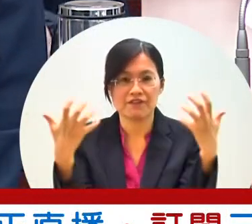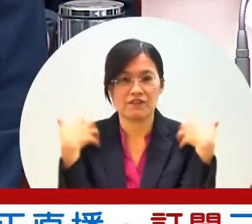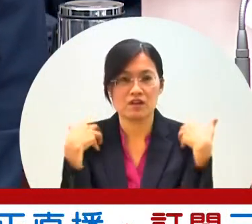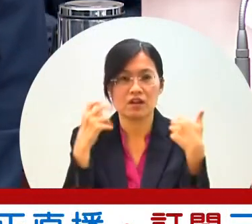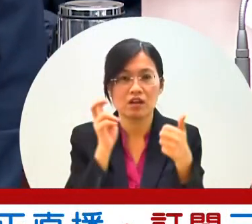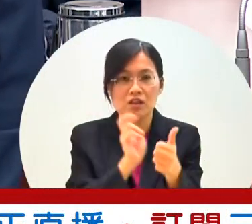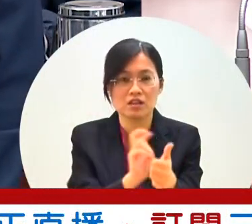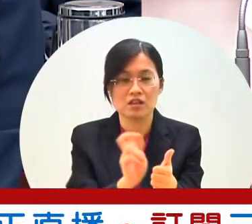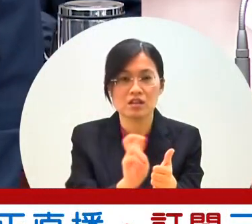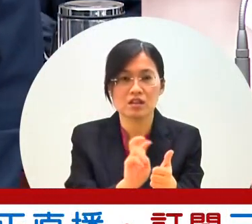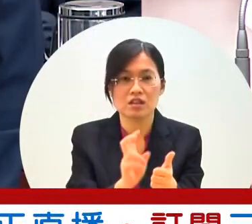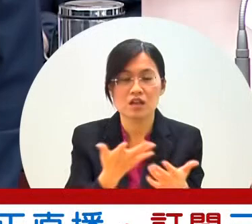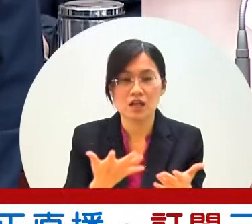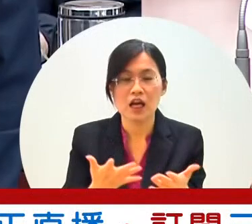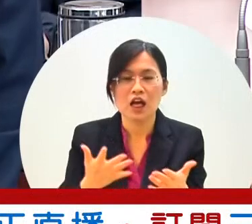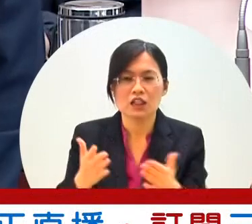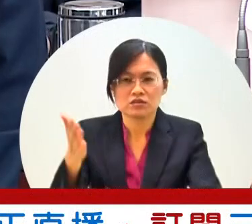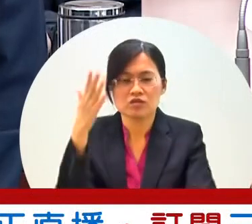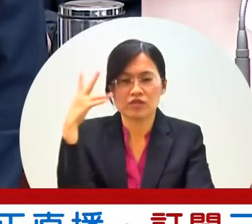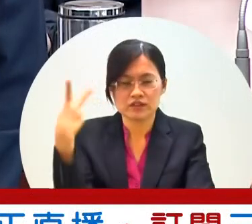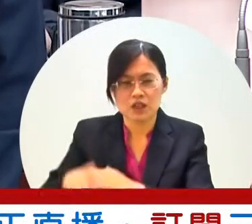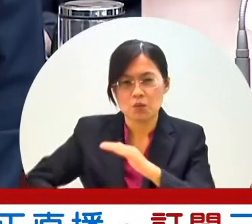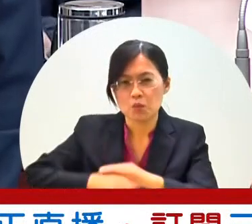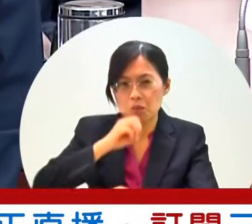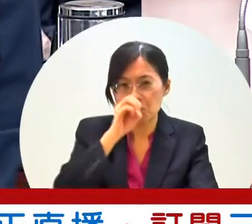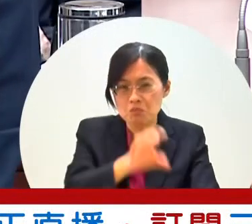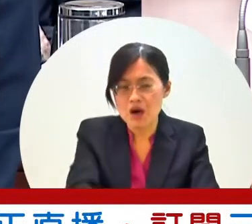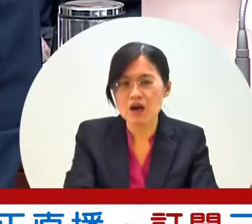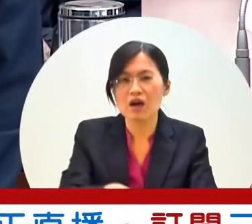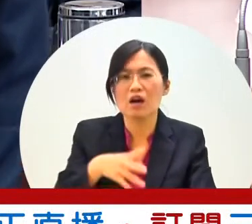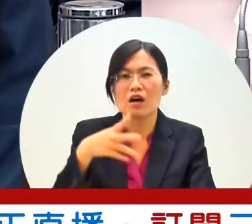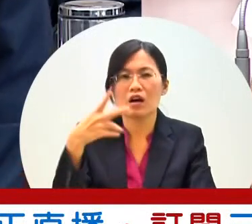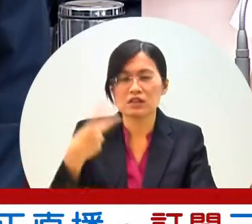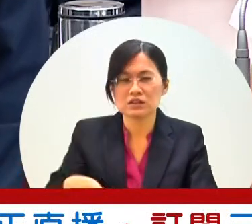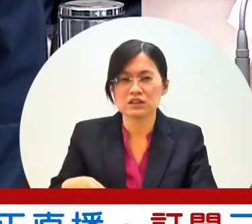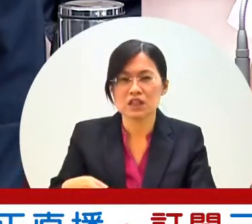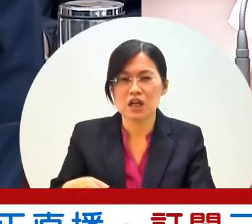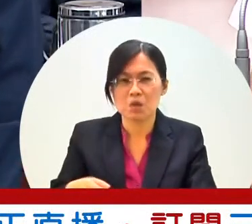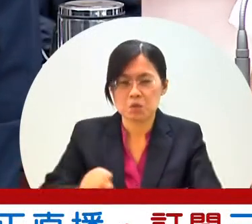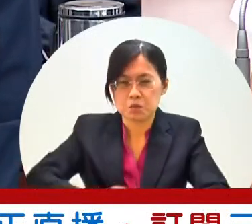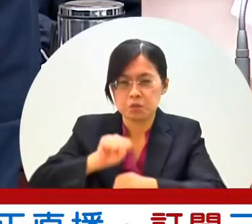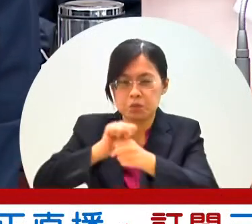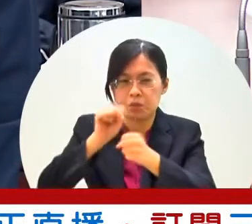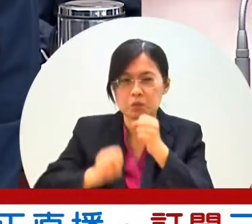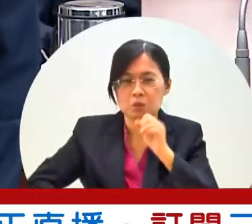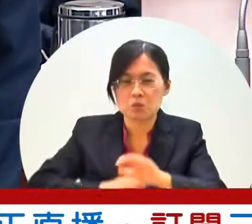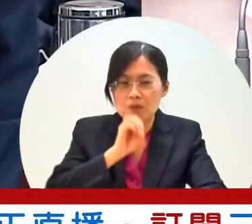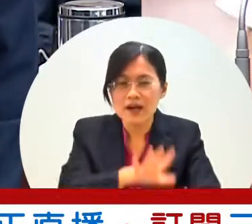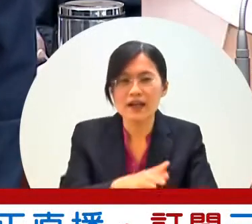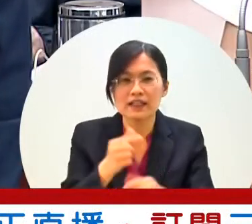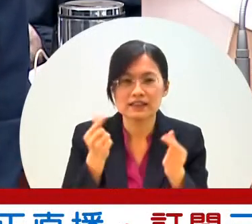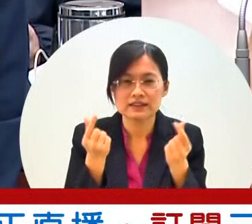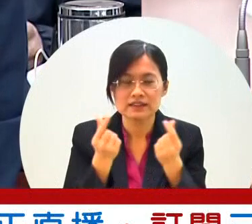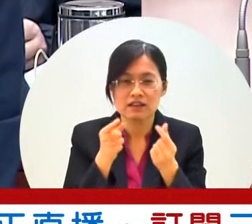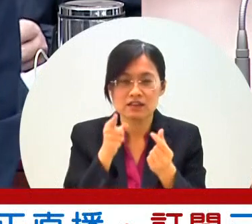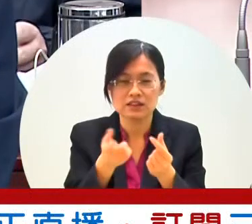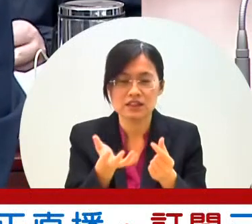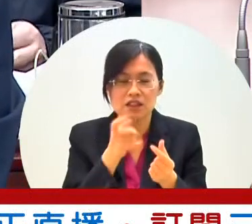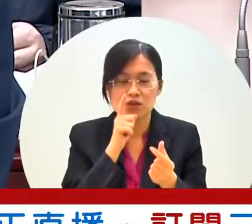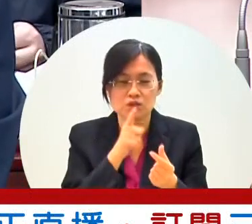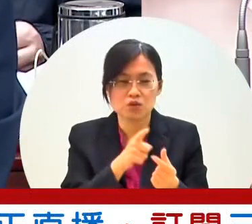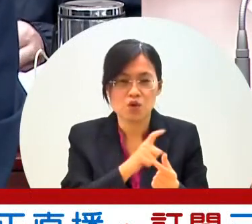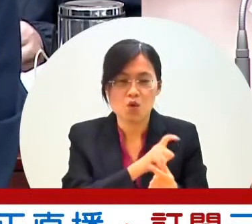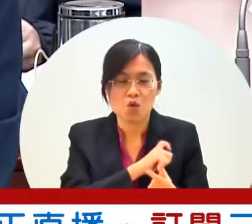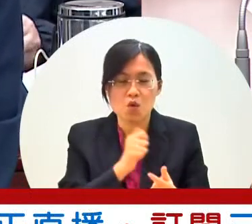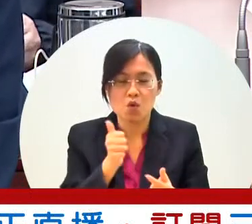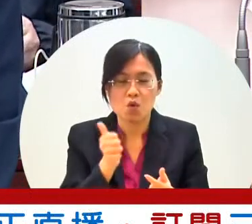应该还要投注更多的资源，在刚刚郭议员所指教的各项的怎么样减轻家长